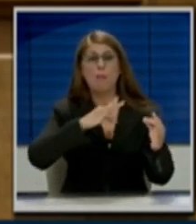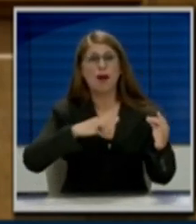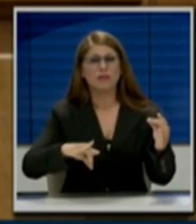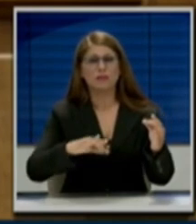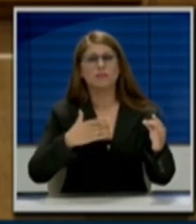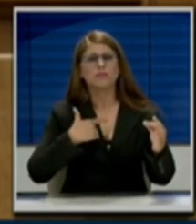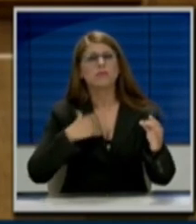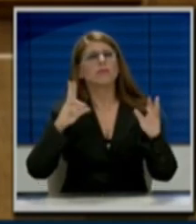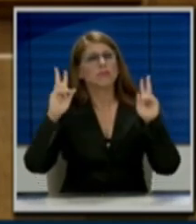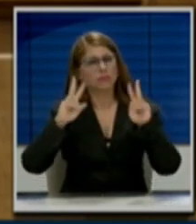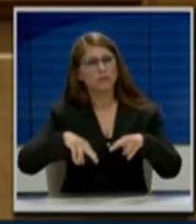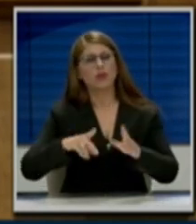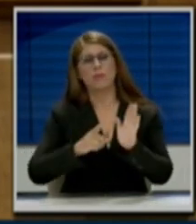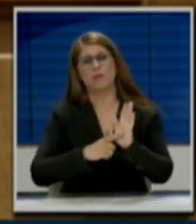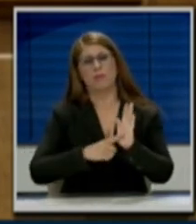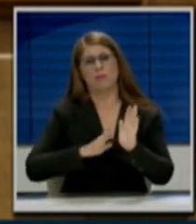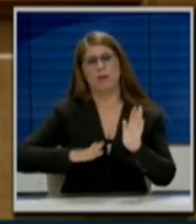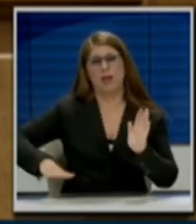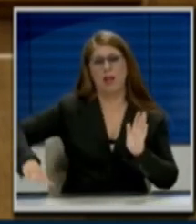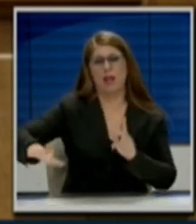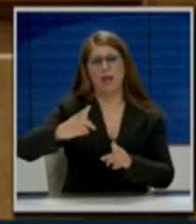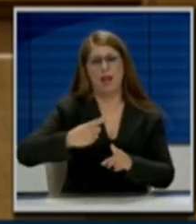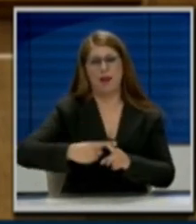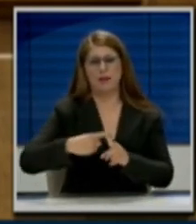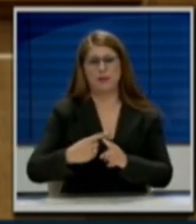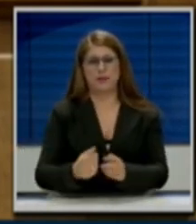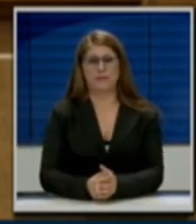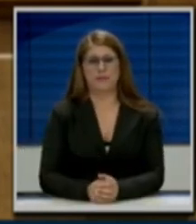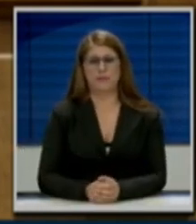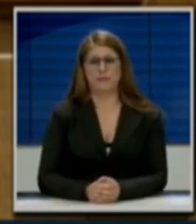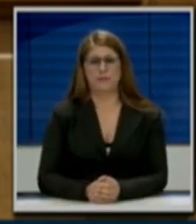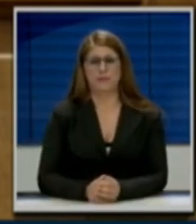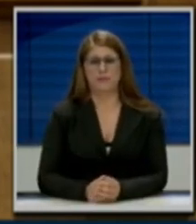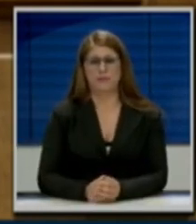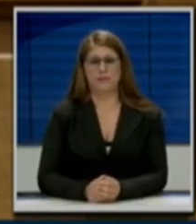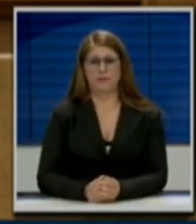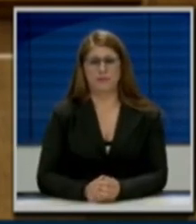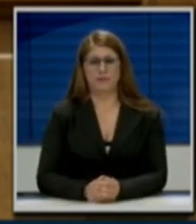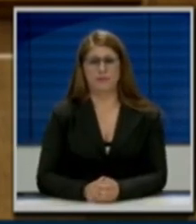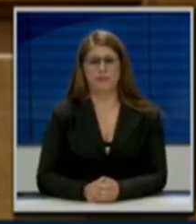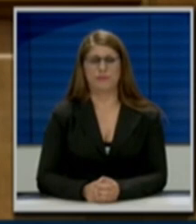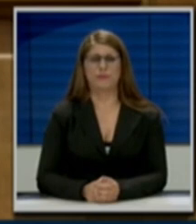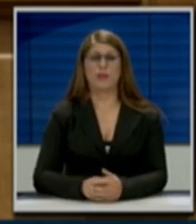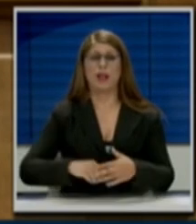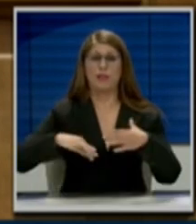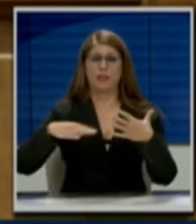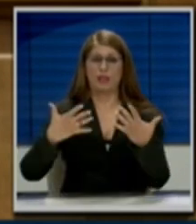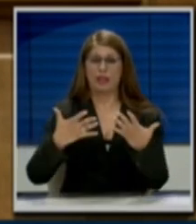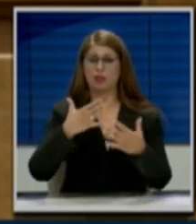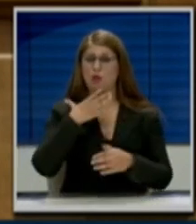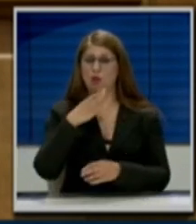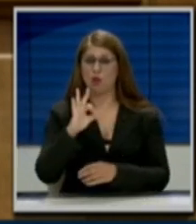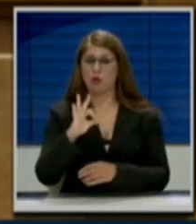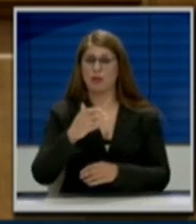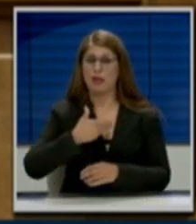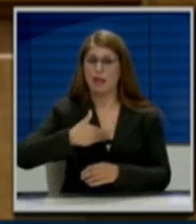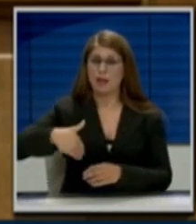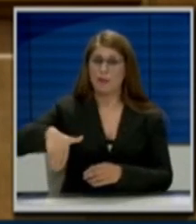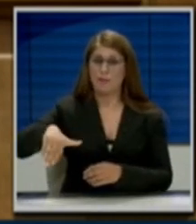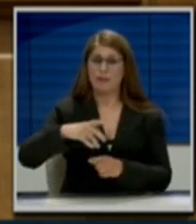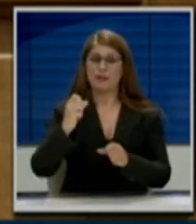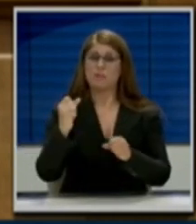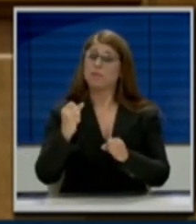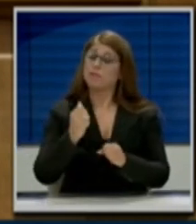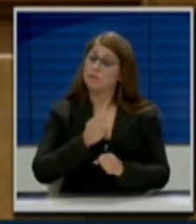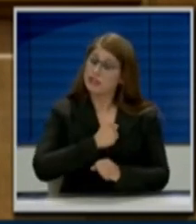οποία εγκρίνει και νομιμοποιεί ο ελληνικός λαός. Δέκατος λόγος, γιατί εμείς